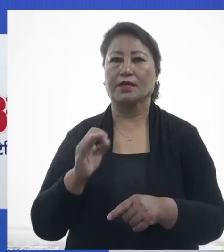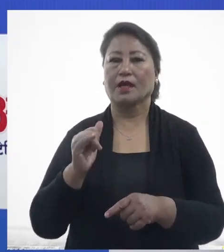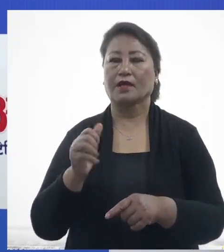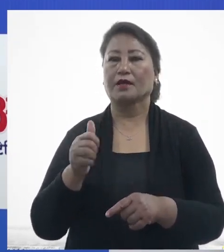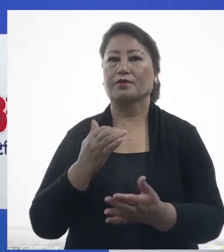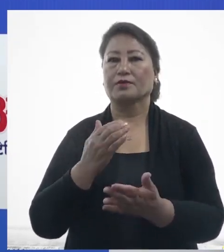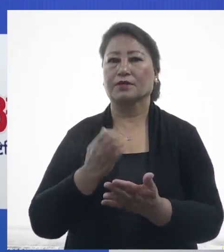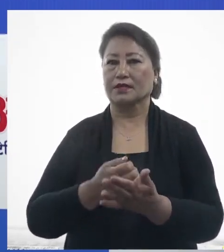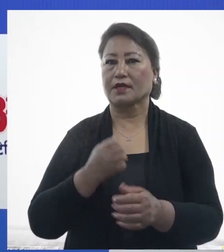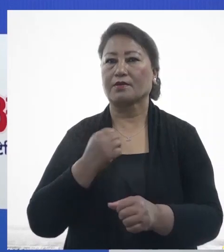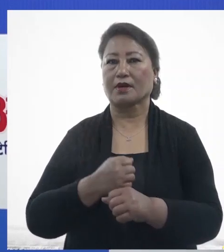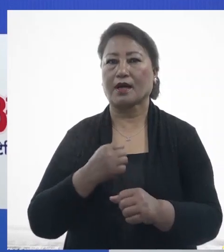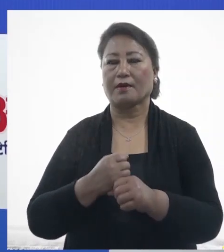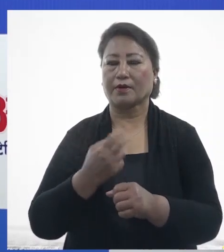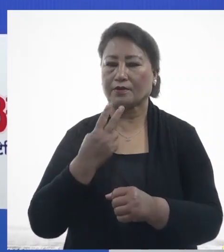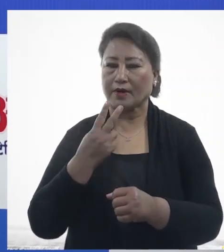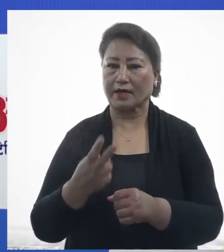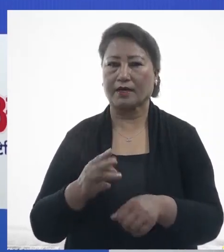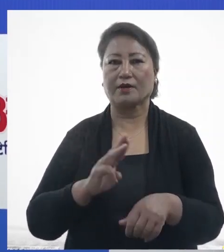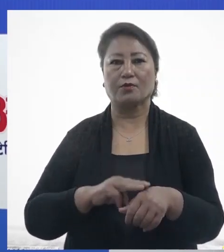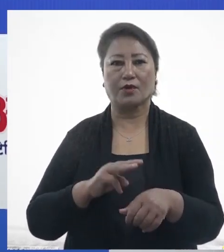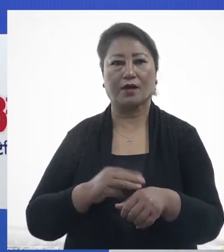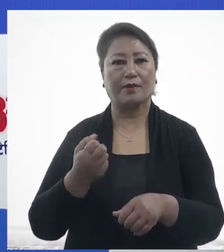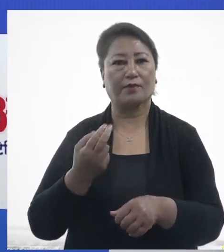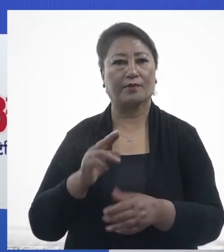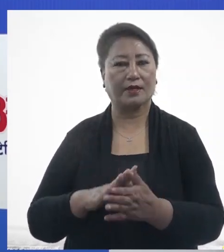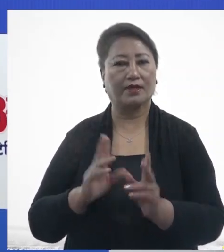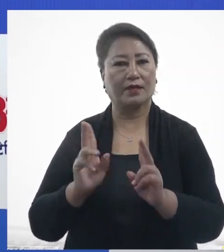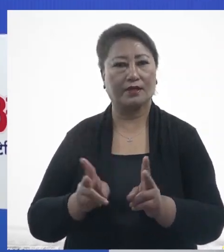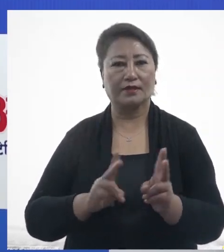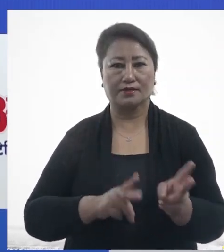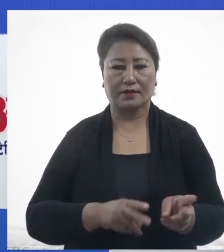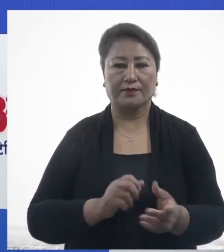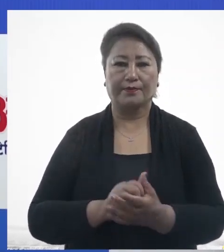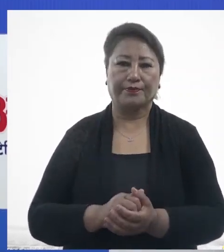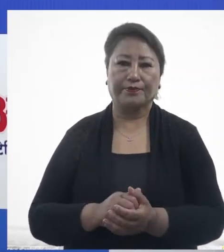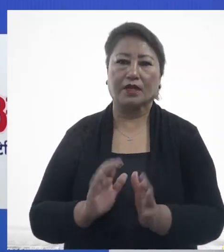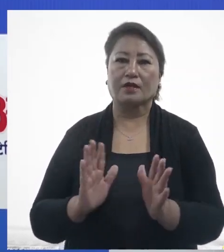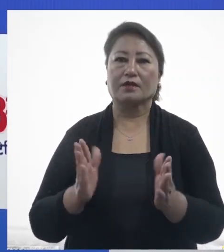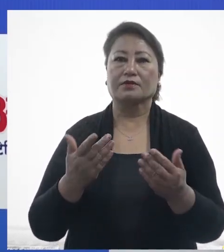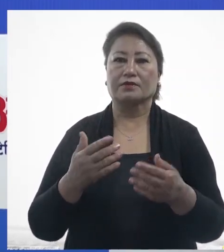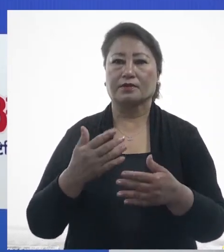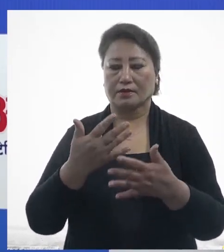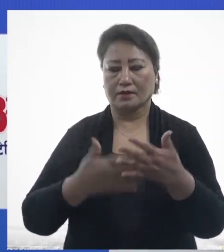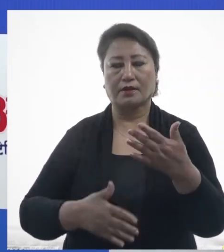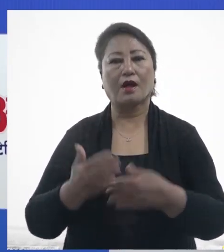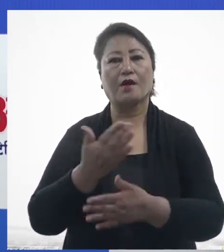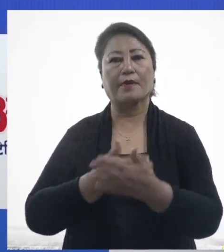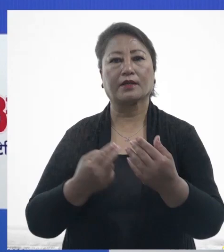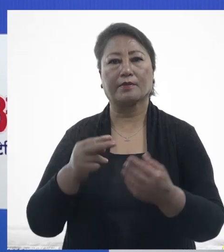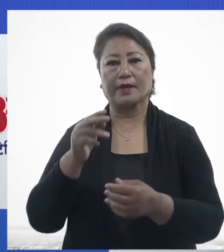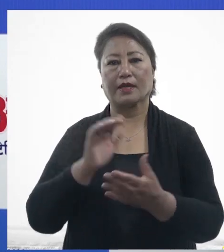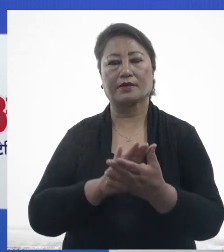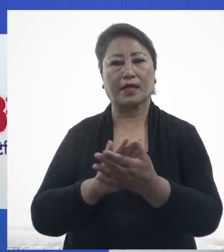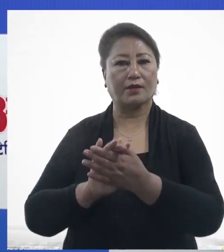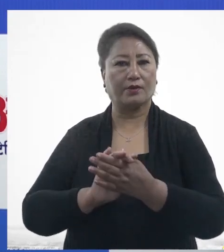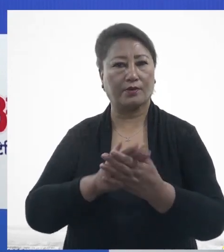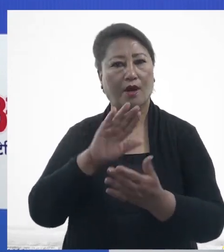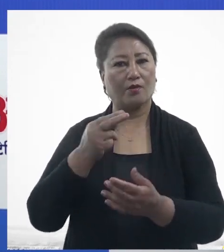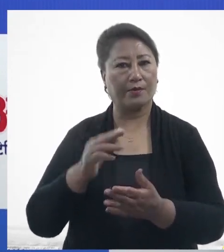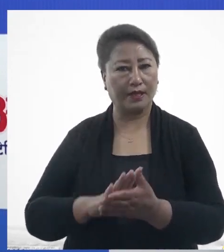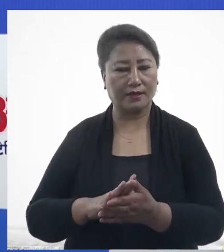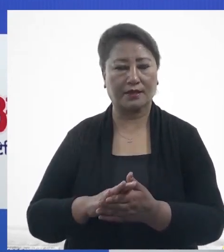भनेर चाहिँ उहाँले चाहिँ हेरिरहनु भएको छ। यति भन्दै गर्दाखेरि कस्ता प्रकारका अपाङ्गता भएको साथीहरू त्यहाँ आउनु भएको छ र